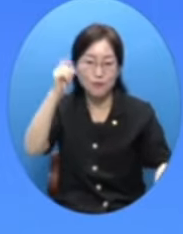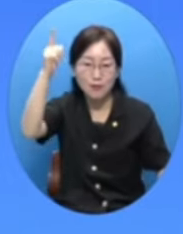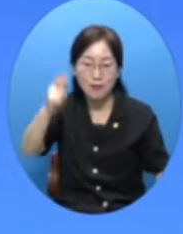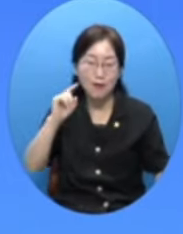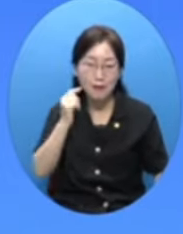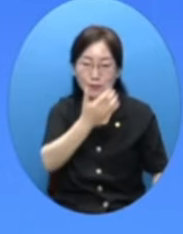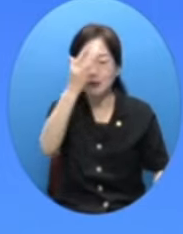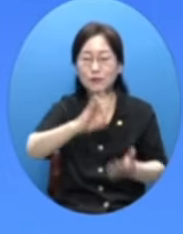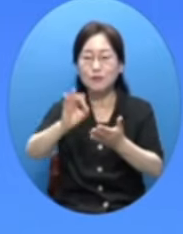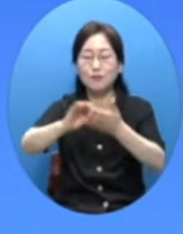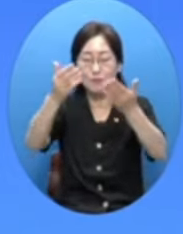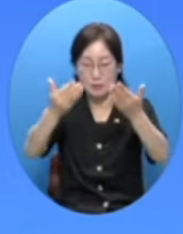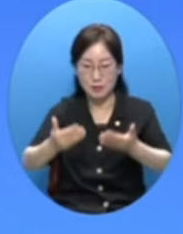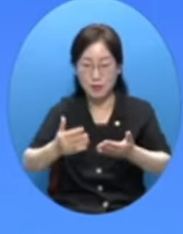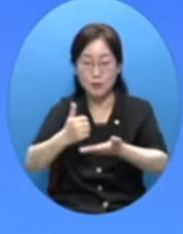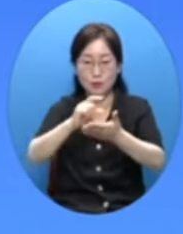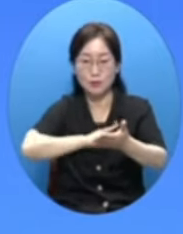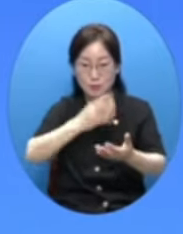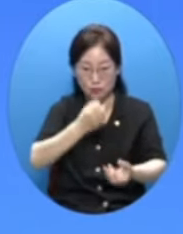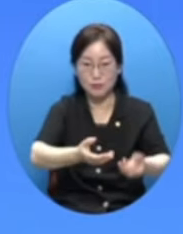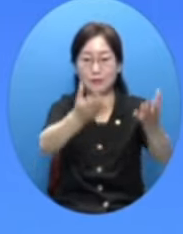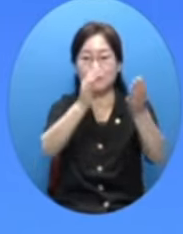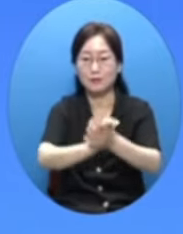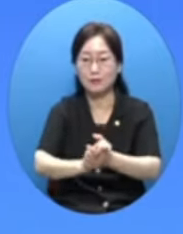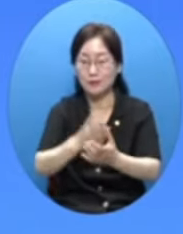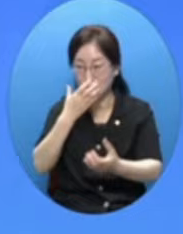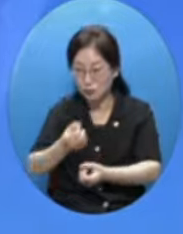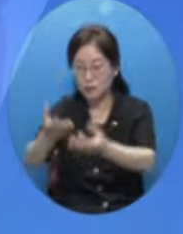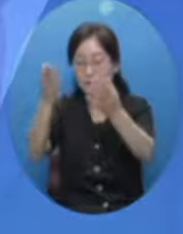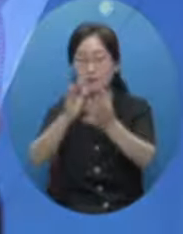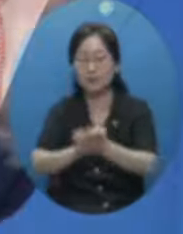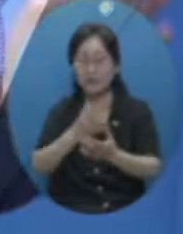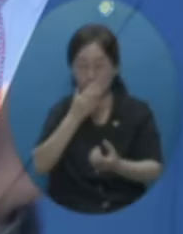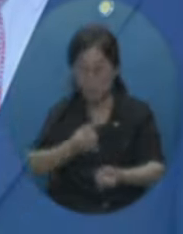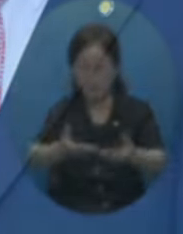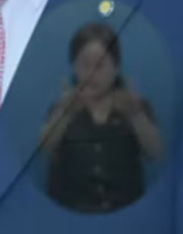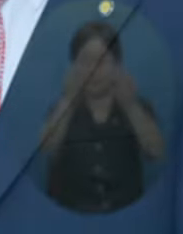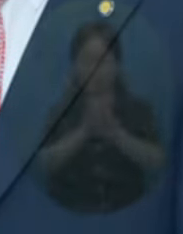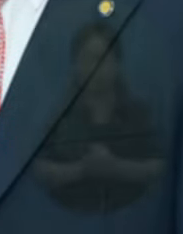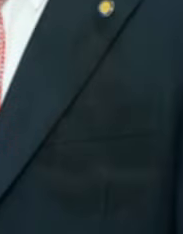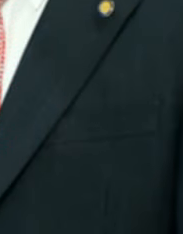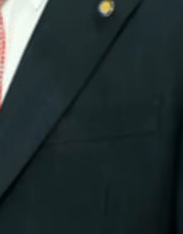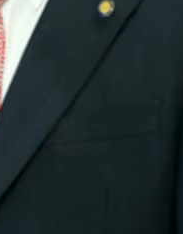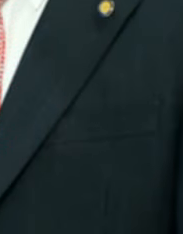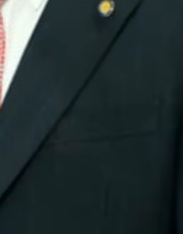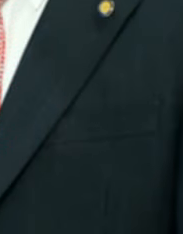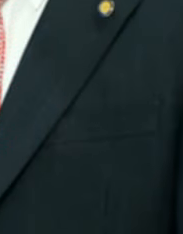아름답게 쓰임 받은 여러분 모두 되기를 주님으로 축원합니다. 축원합니다. 축원합니다. 축원합니다.